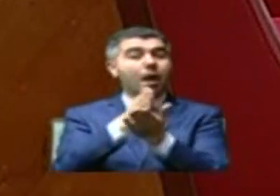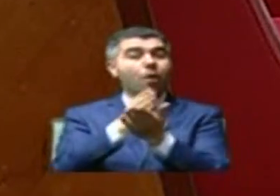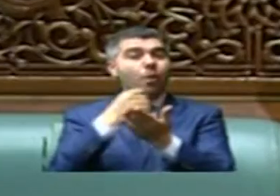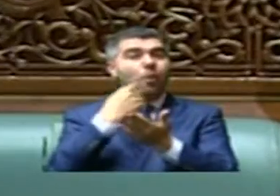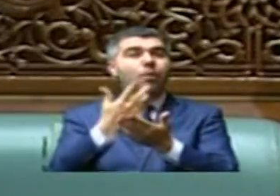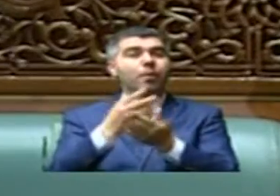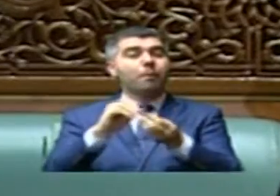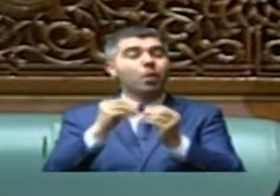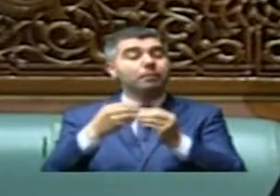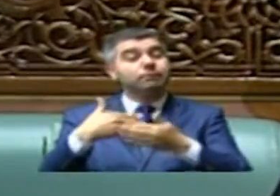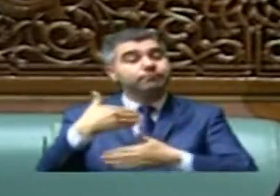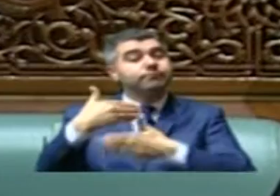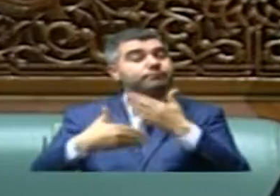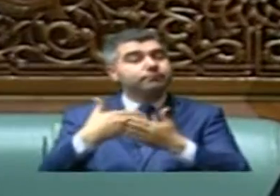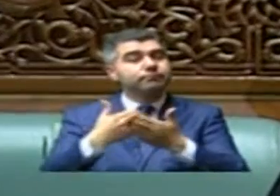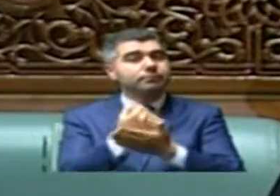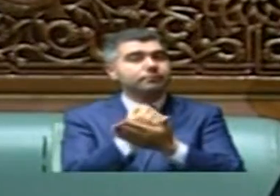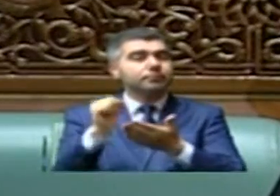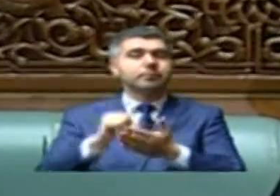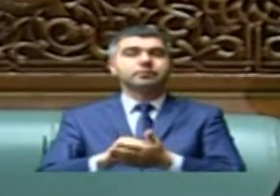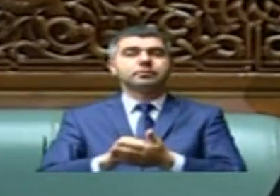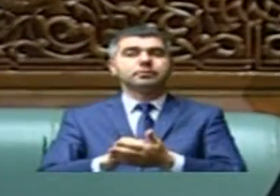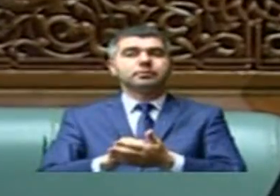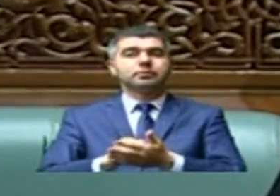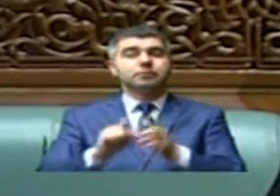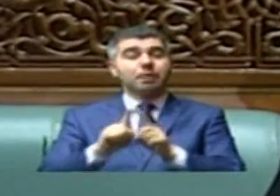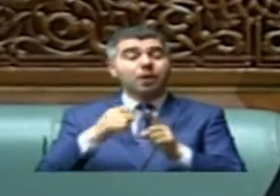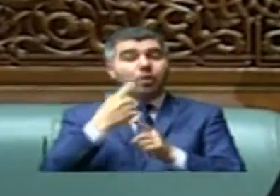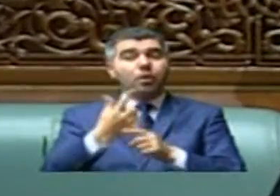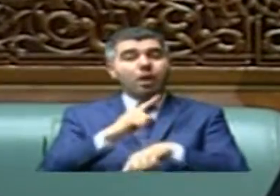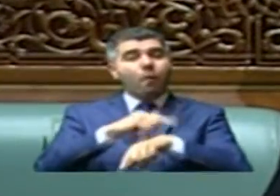على هذا المشكل. لذلك السيد الوزير حنا كنطلبوا منكم واحد الموعد نهائي